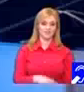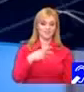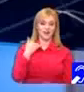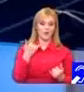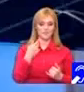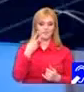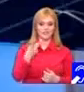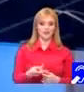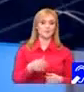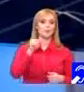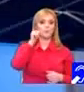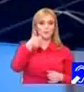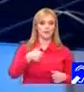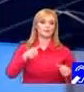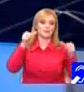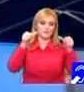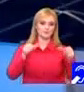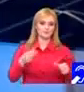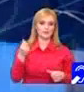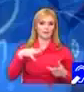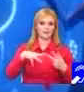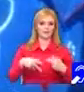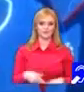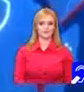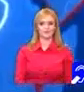Să vedem acum principalele cotații valutare pentru mâine.